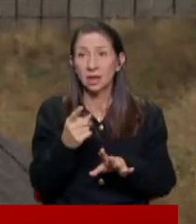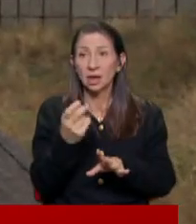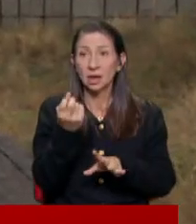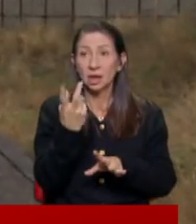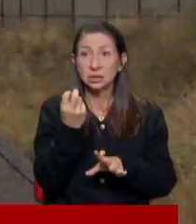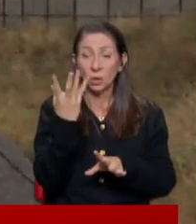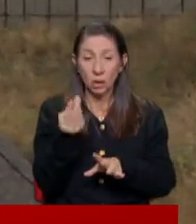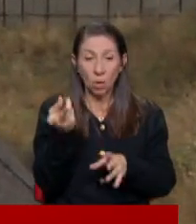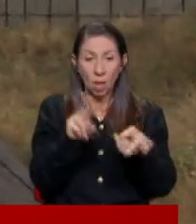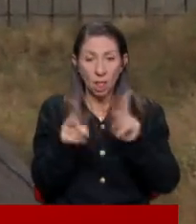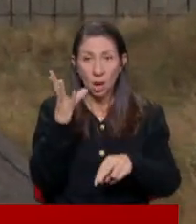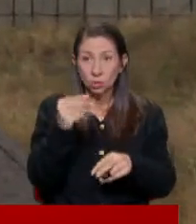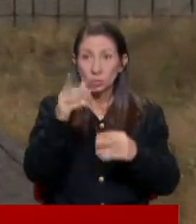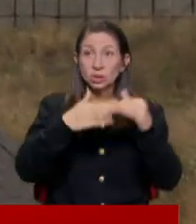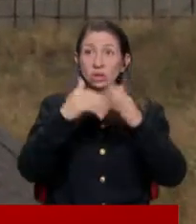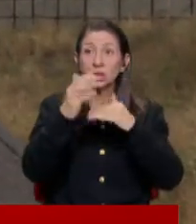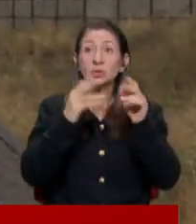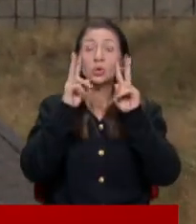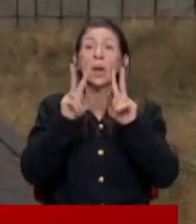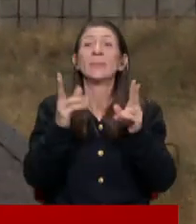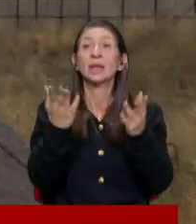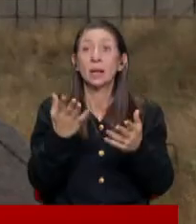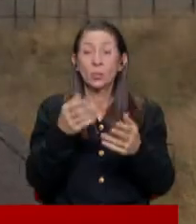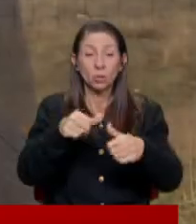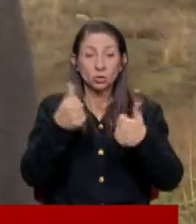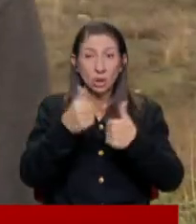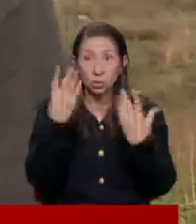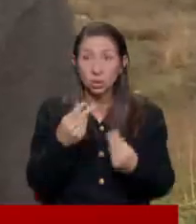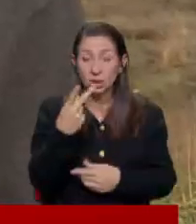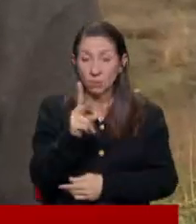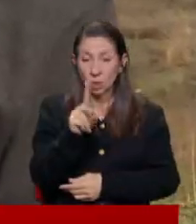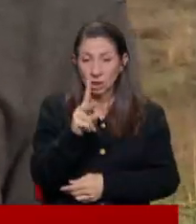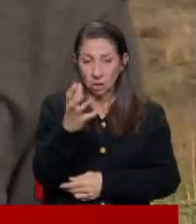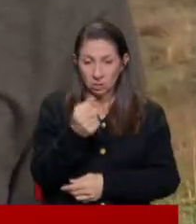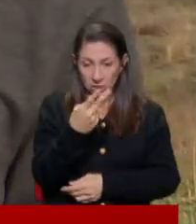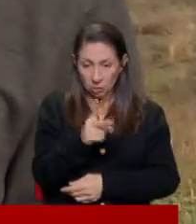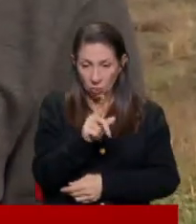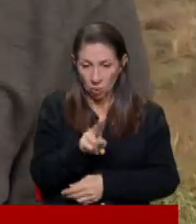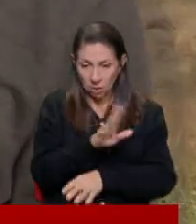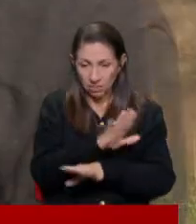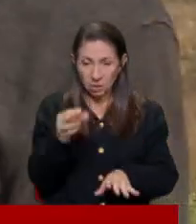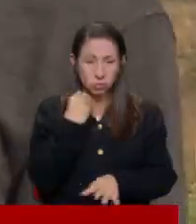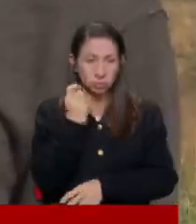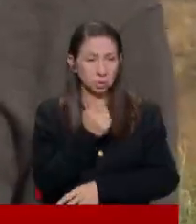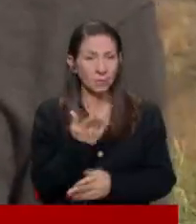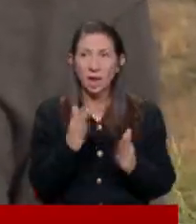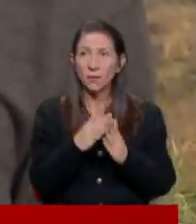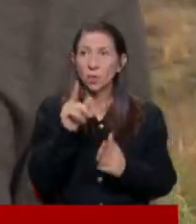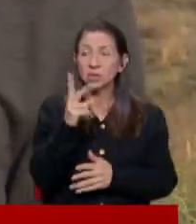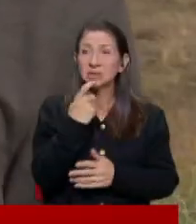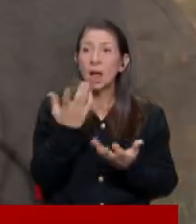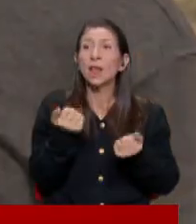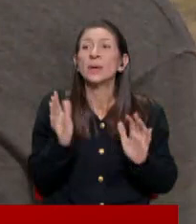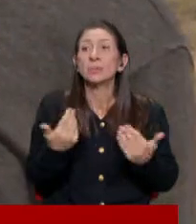Kanser olan ölenler oldu, bu inşaatı göremeyen insanlar oldu, boşananlar oldu. 2012'de aldım, 2017'de bitti bütün borcum. Ama evimi 12